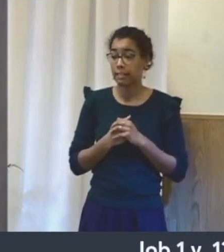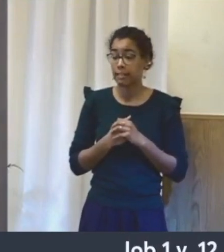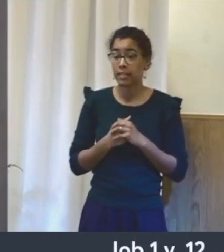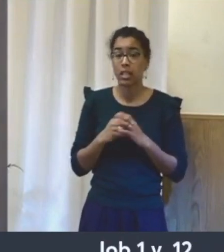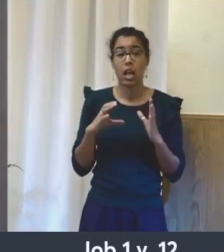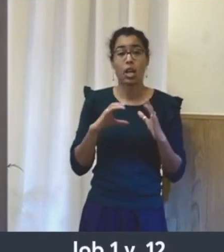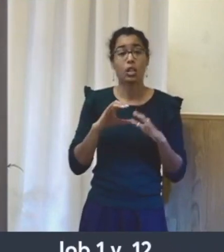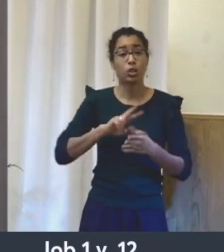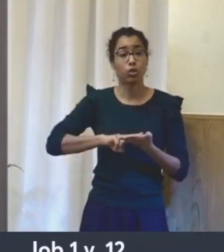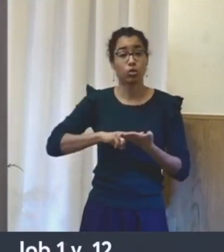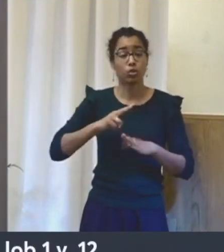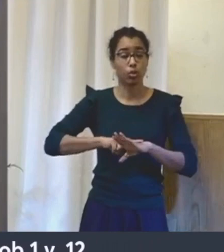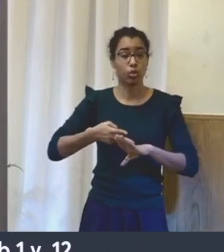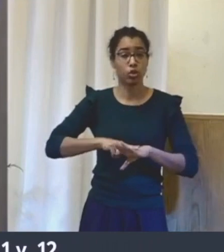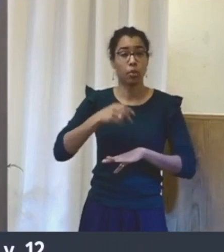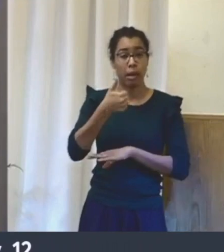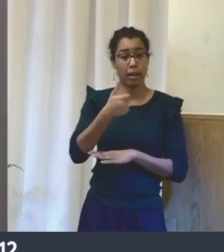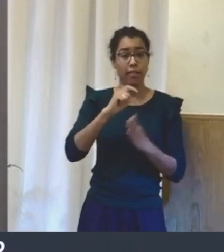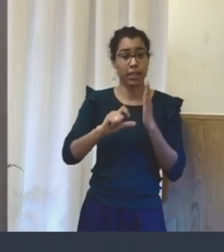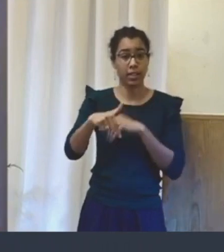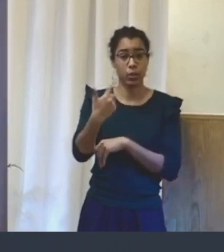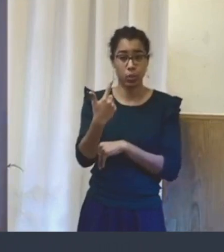Job 1, verset